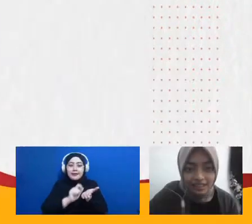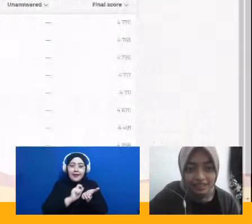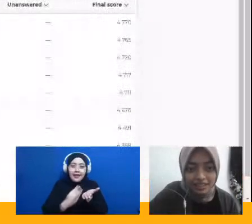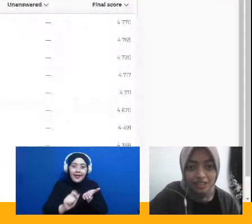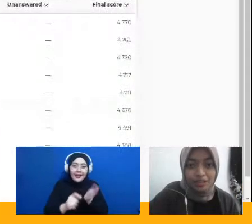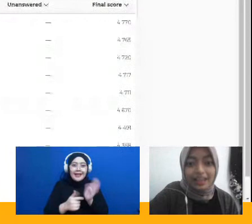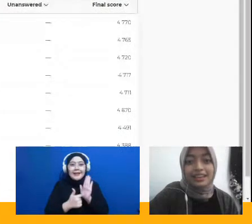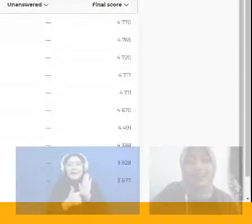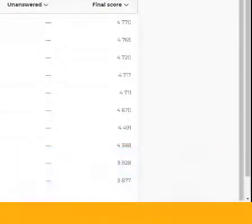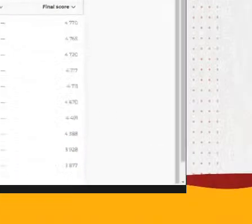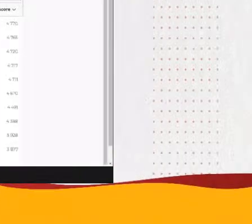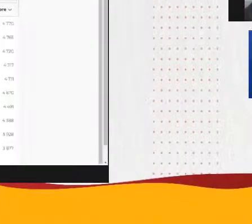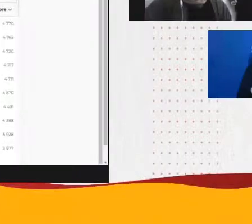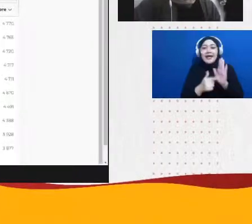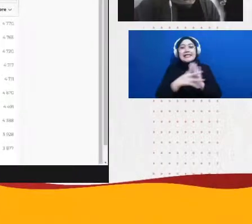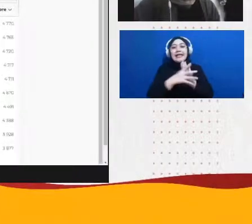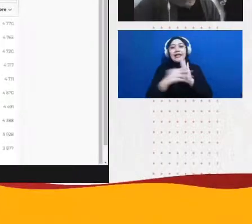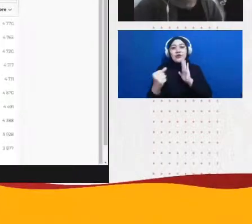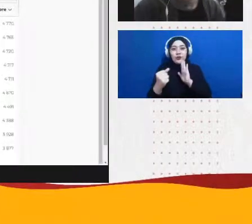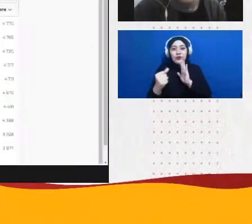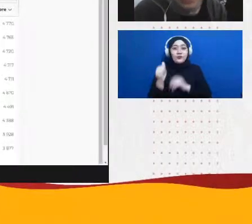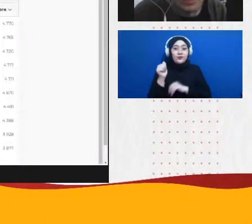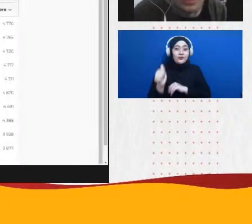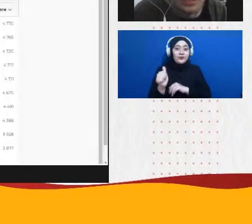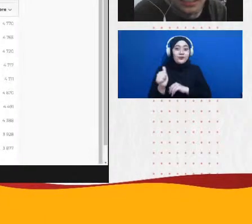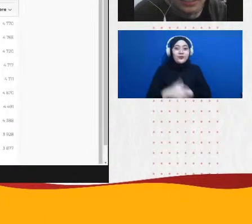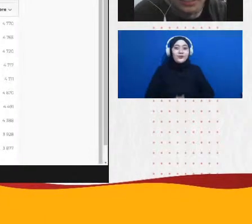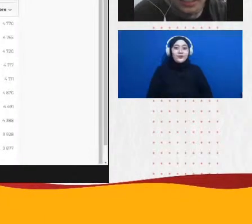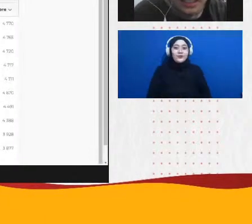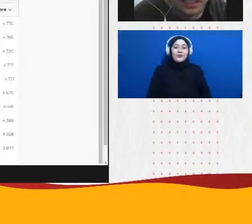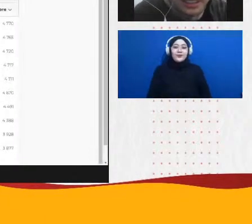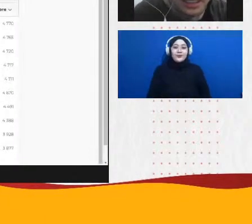ditampilkan screenshot layarnya ya.